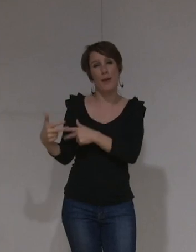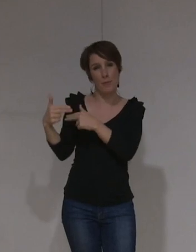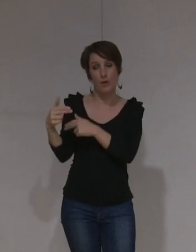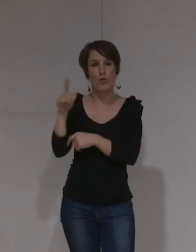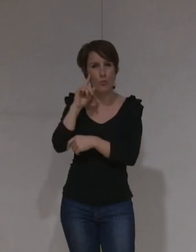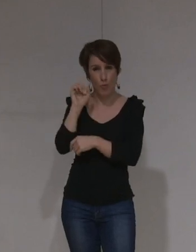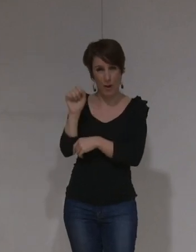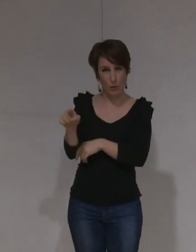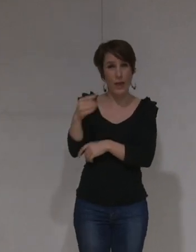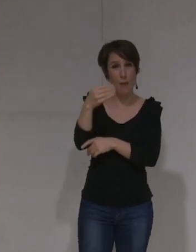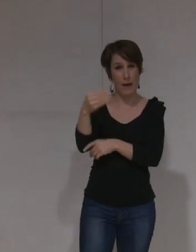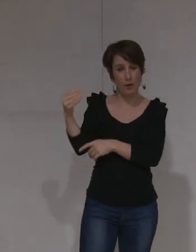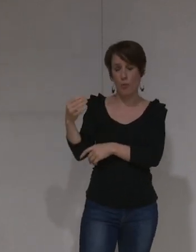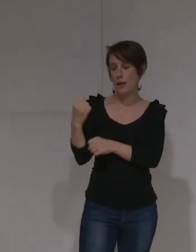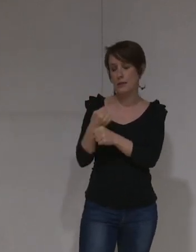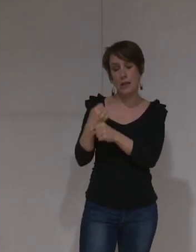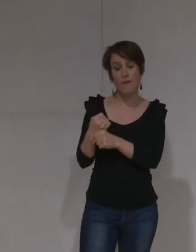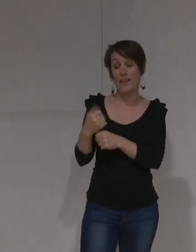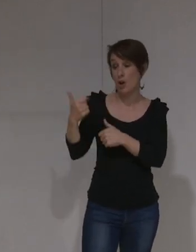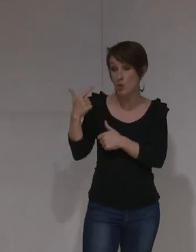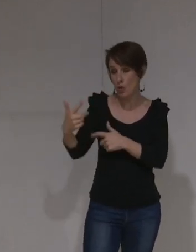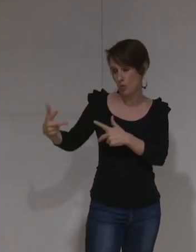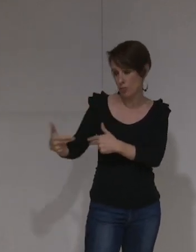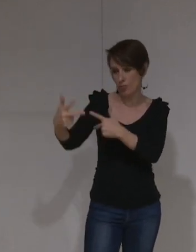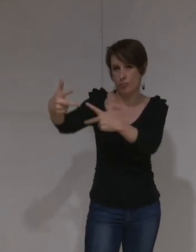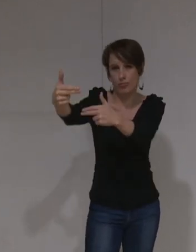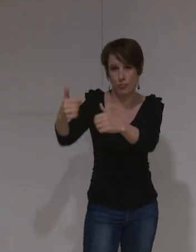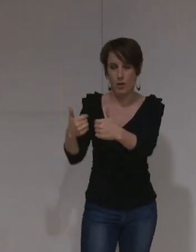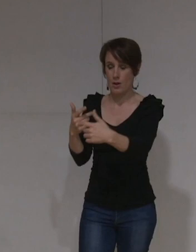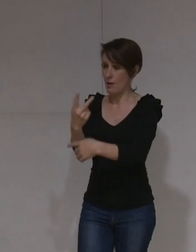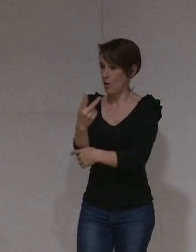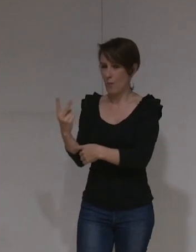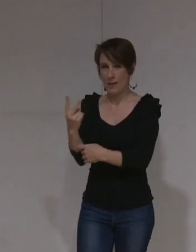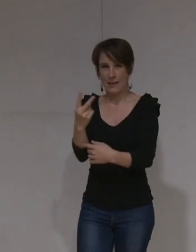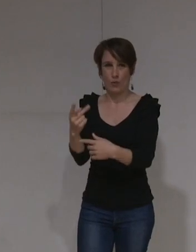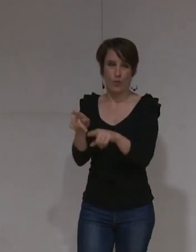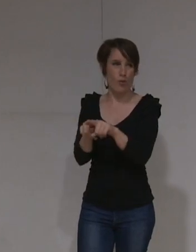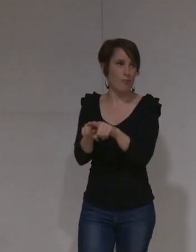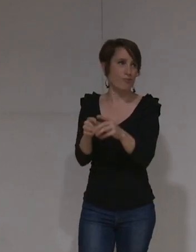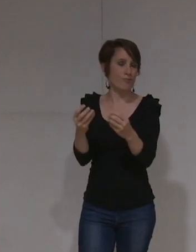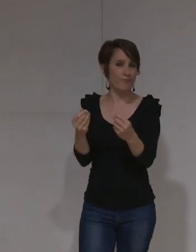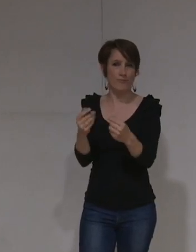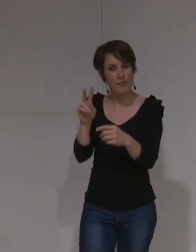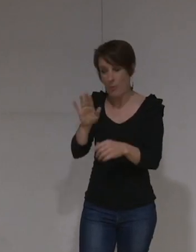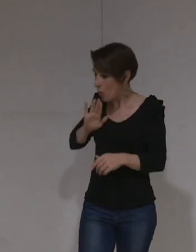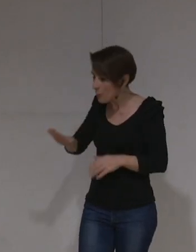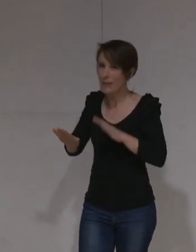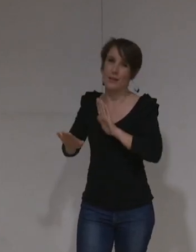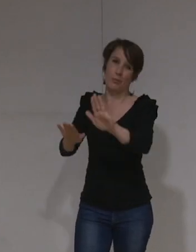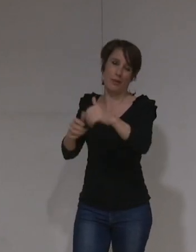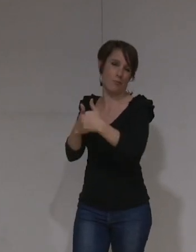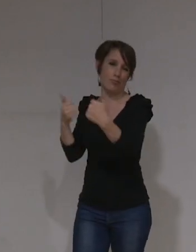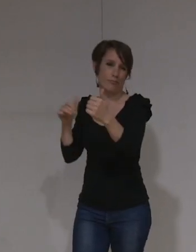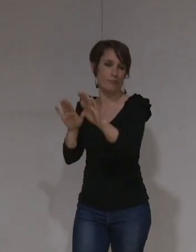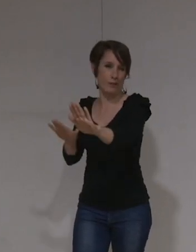mer a véritablement deux périodes très je dirais caractérisé dans son